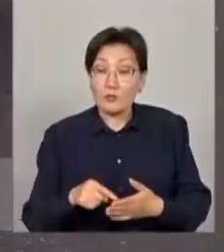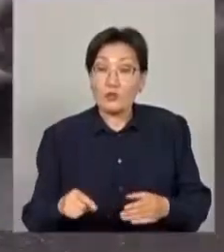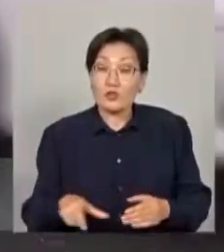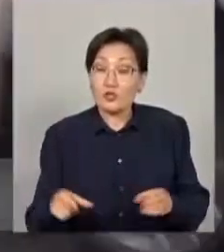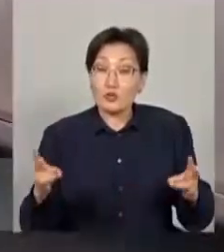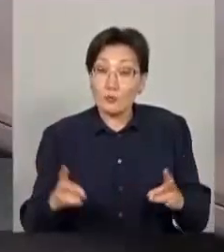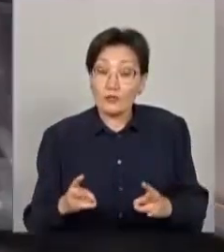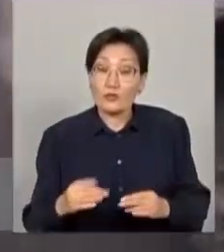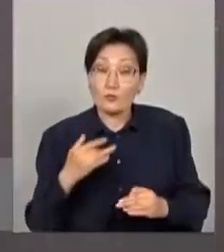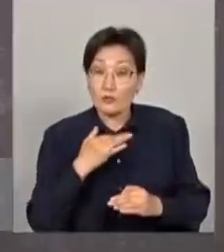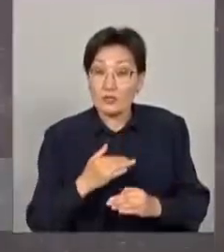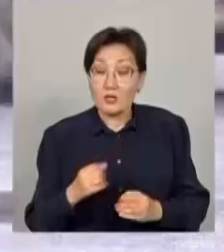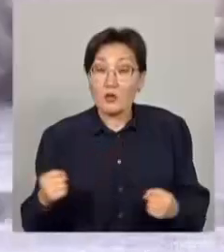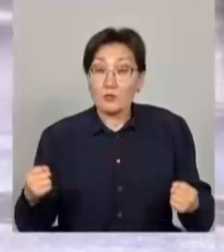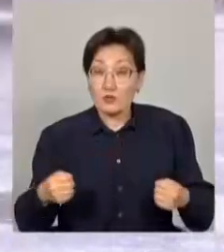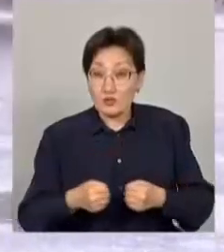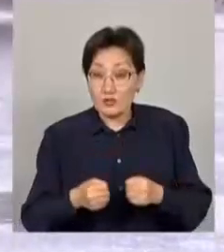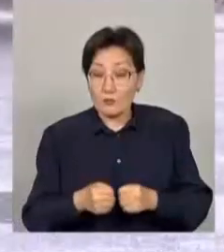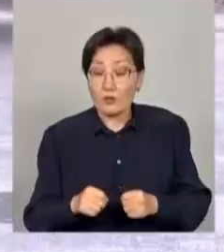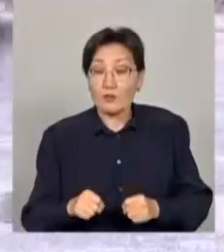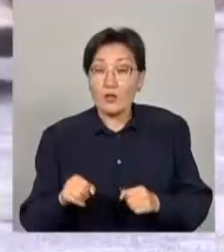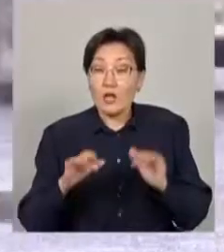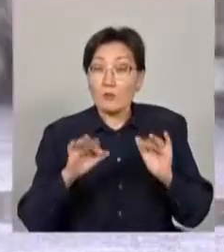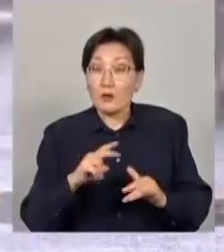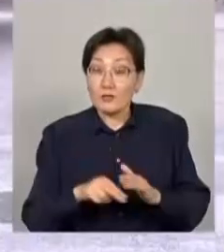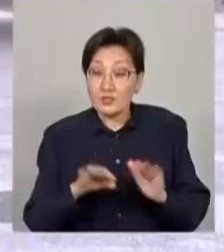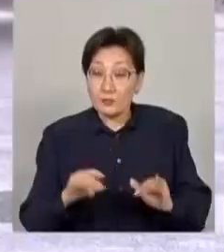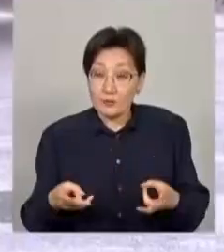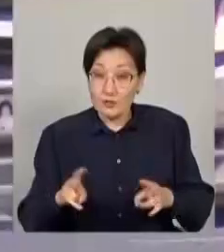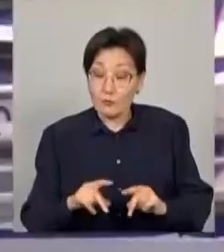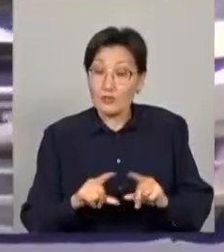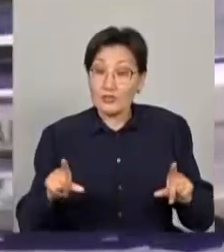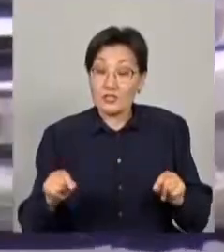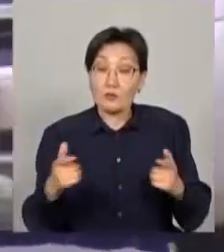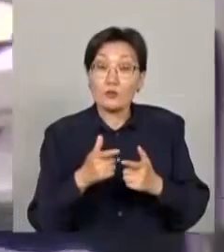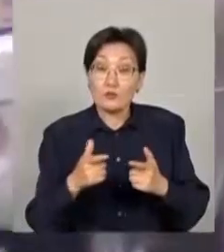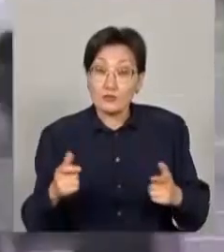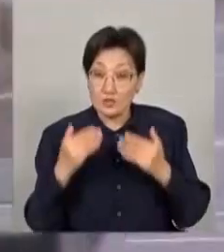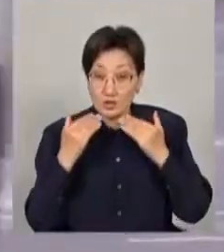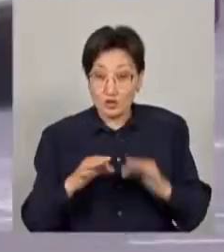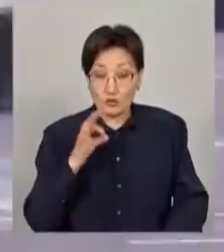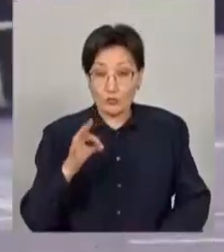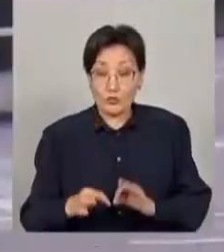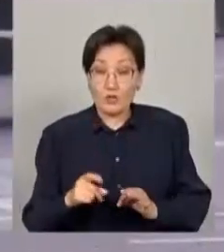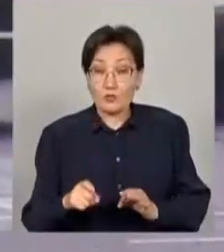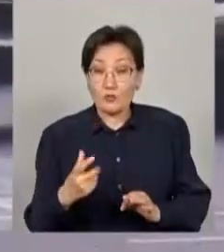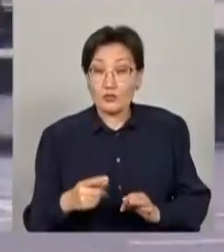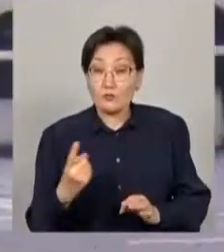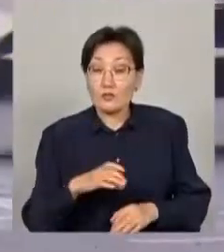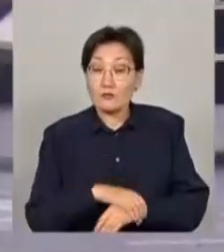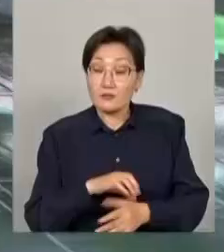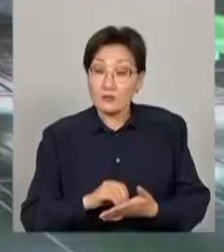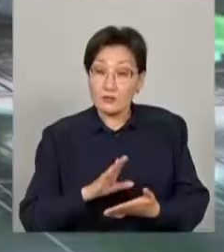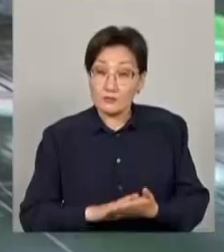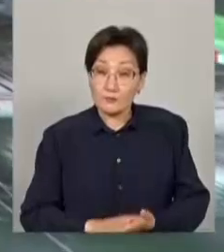күрт көбейген, көлік біткен қағылып, соғылып, омбығарға батып жатыр. Полиция департаменті ақпарынша соңғы тәулікте 131 жағдай